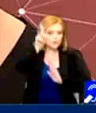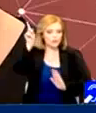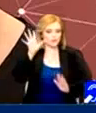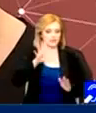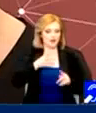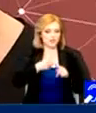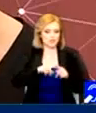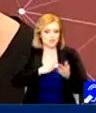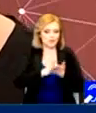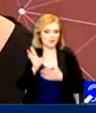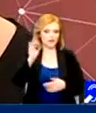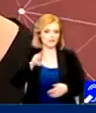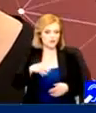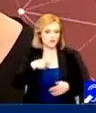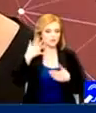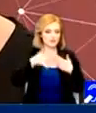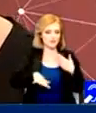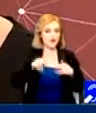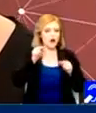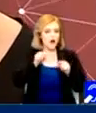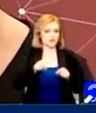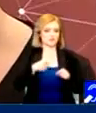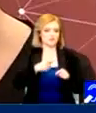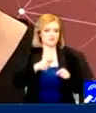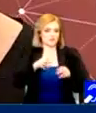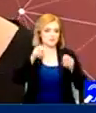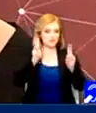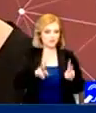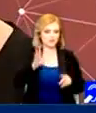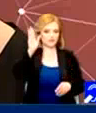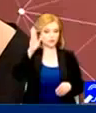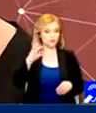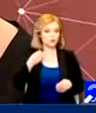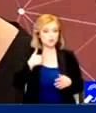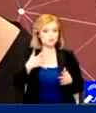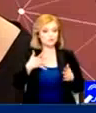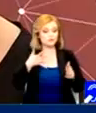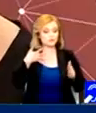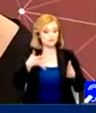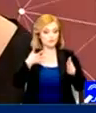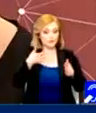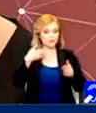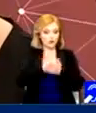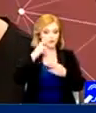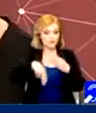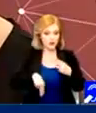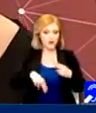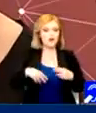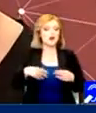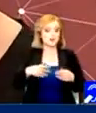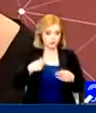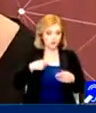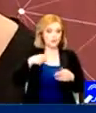seama că asta e specialitatea viitorului. Nu prea înțelegeam exact ce anume o să fie viitor, dar îmi dădeam seama că